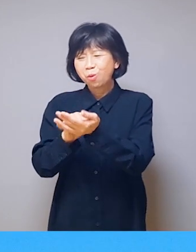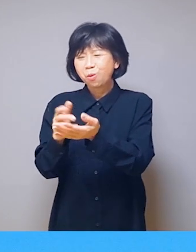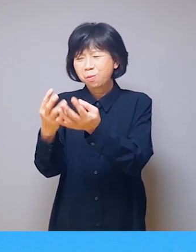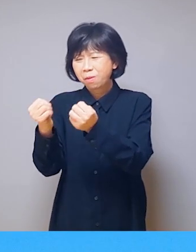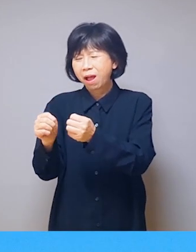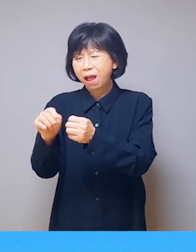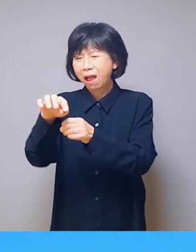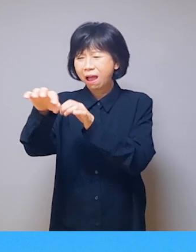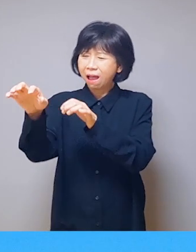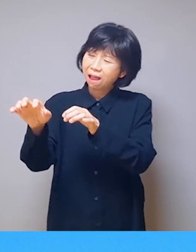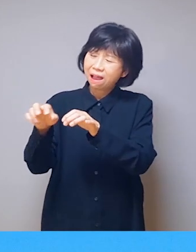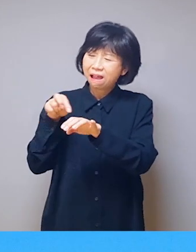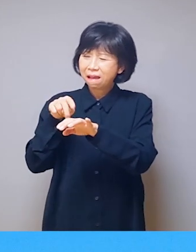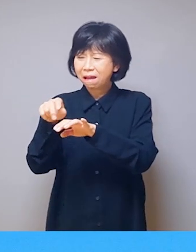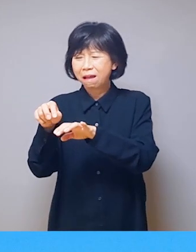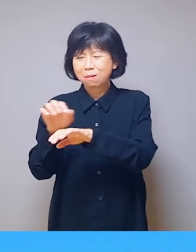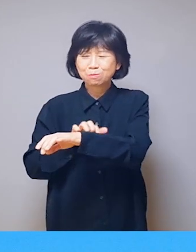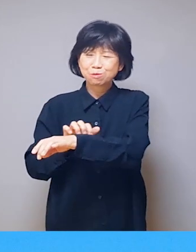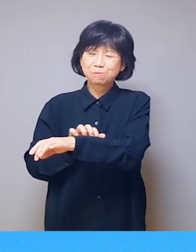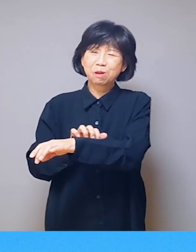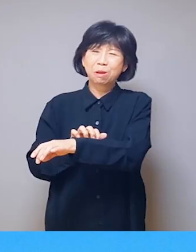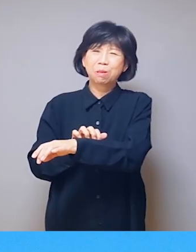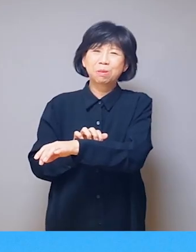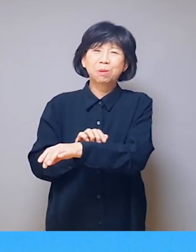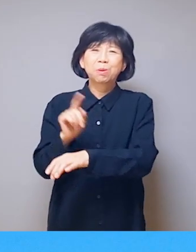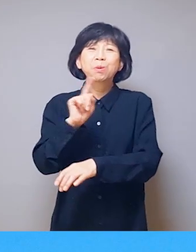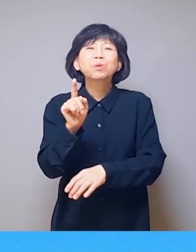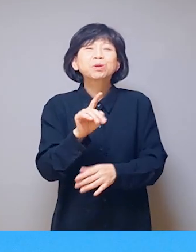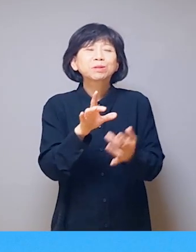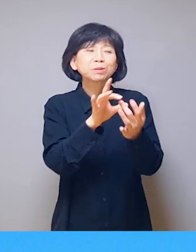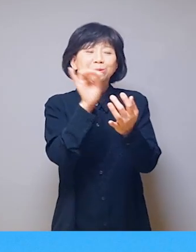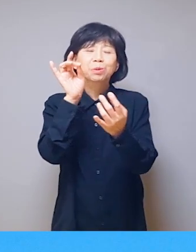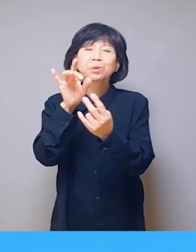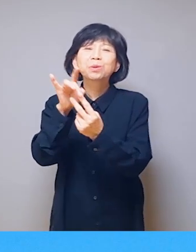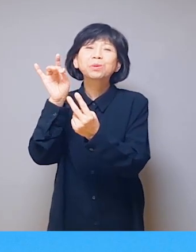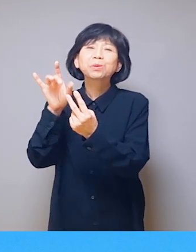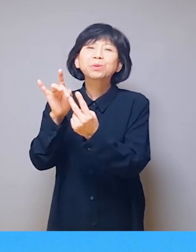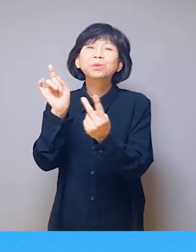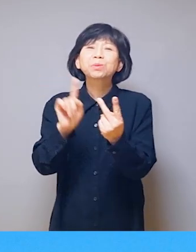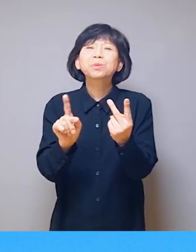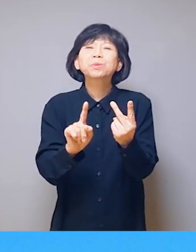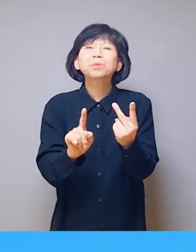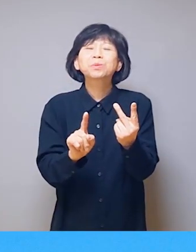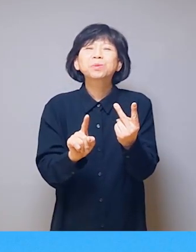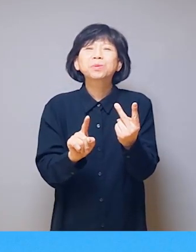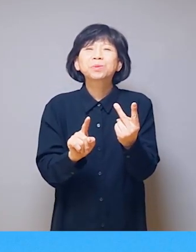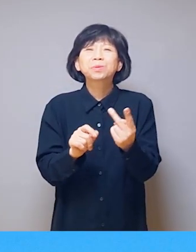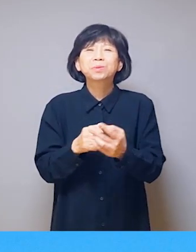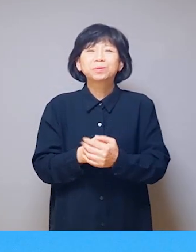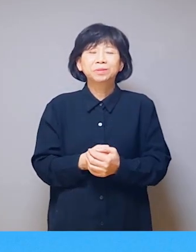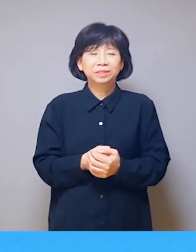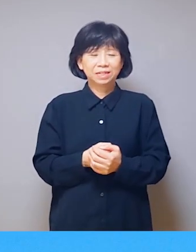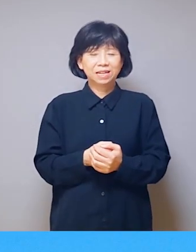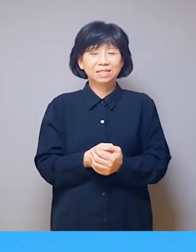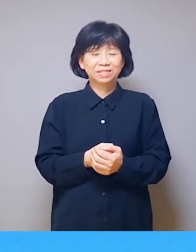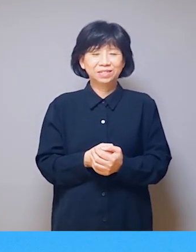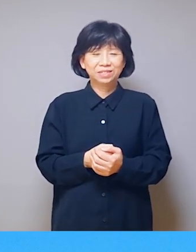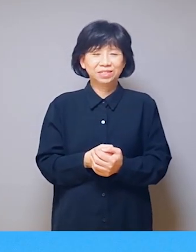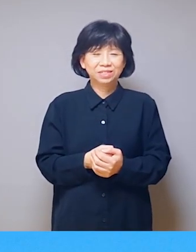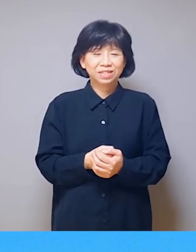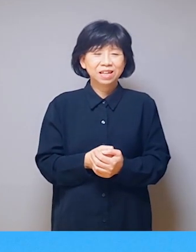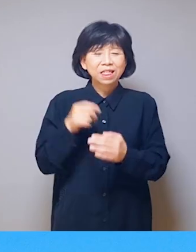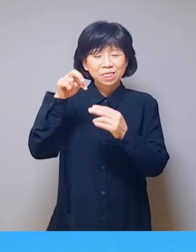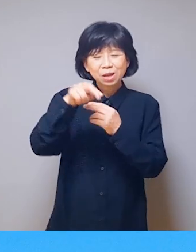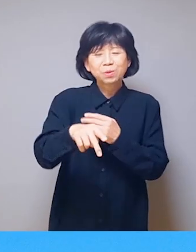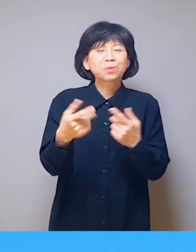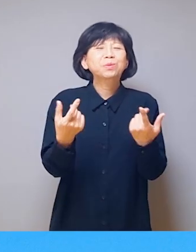있어서 걷기가 조금 불편한 길인 거예요. 어떤 길로 가시겠어요, 여러분? 누가 그러더라고요. 아이고, 어차피 내려올